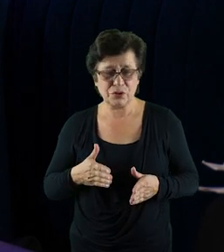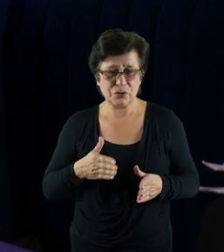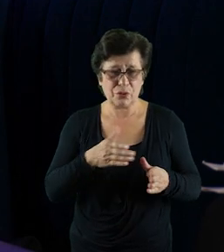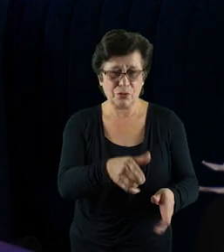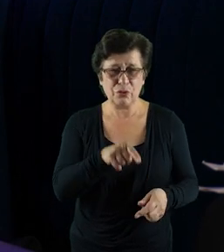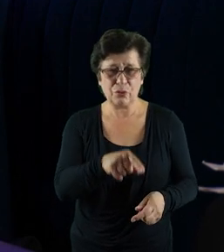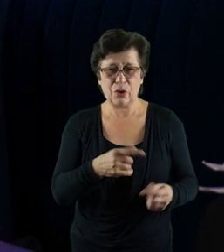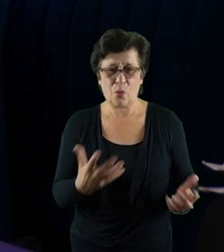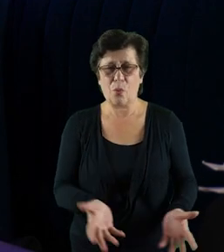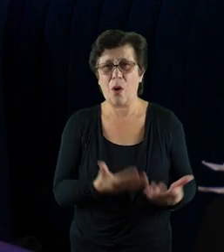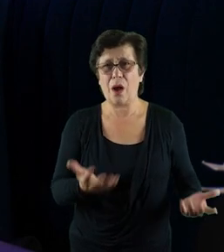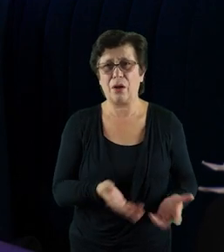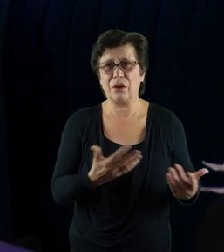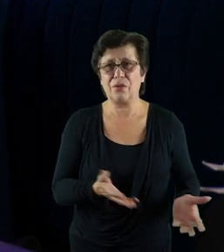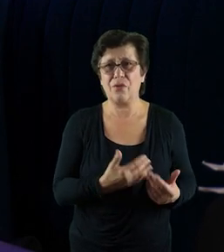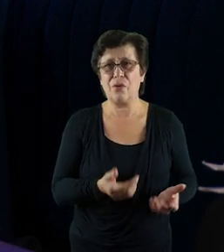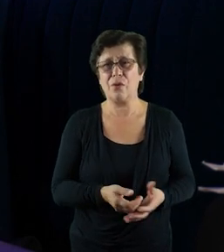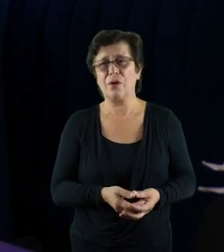stronę jeszcze z jakąś